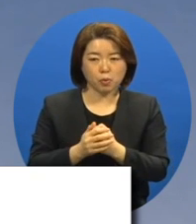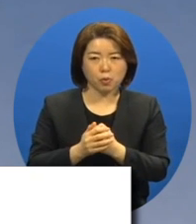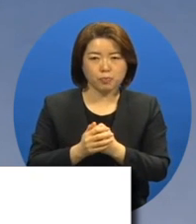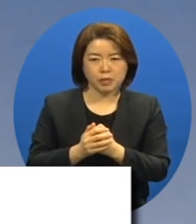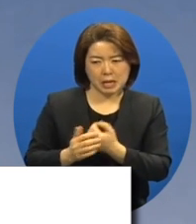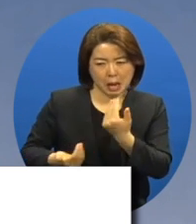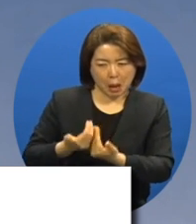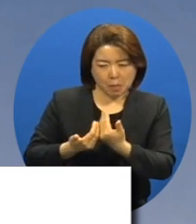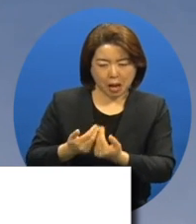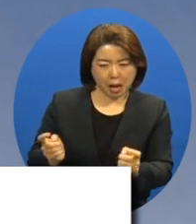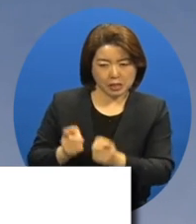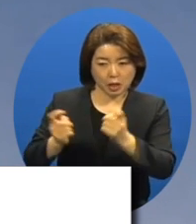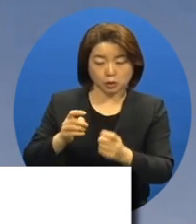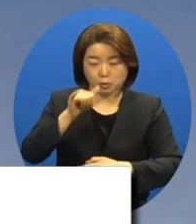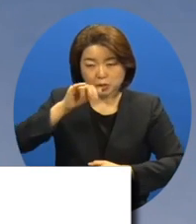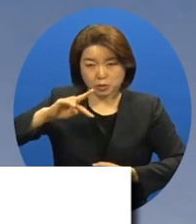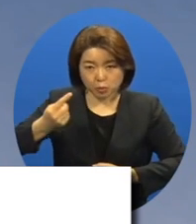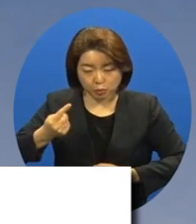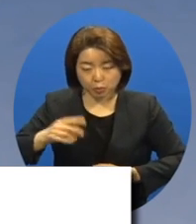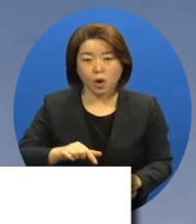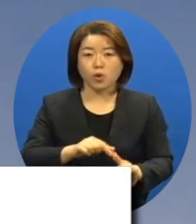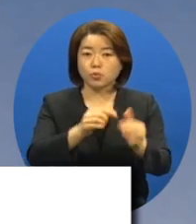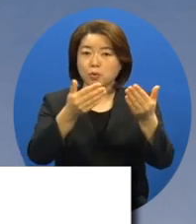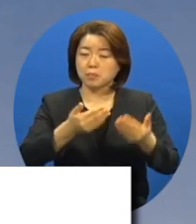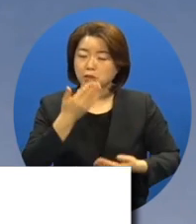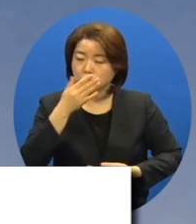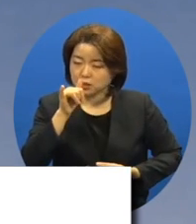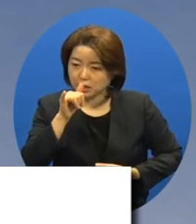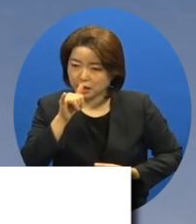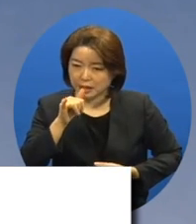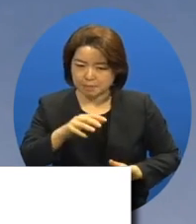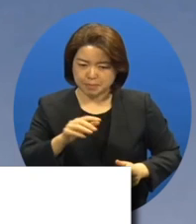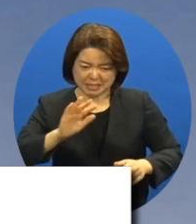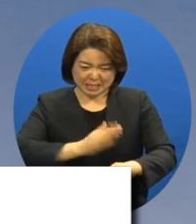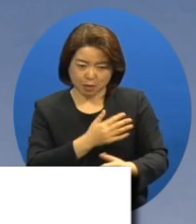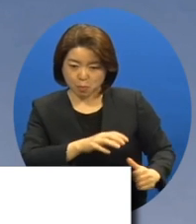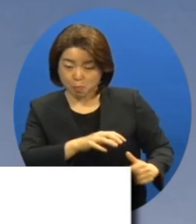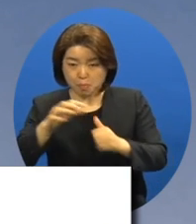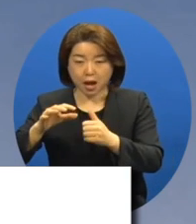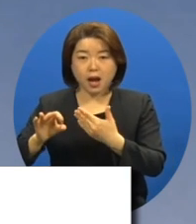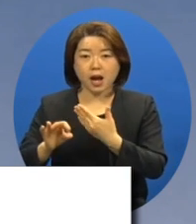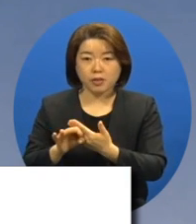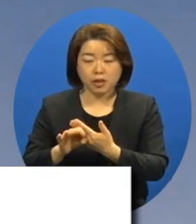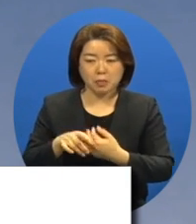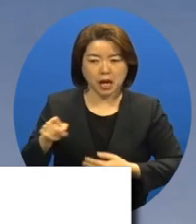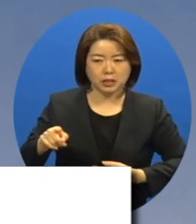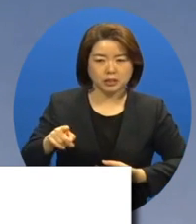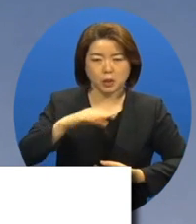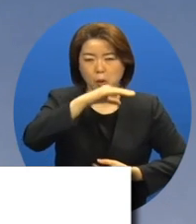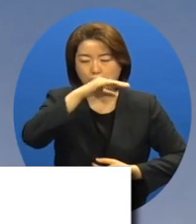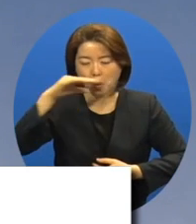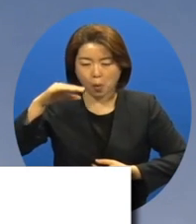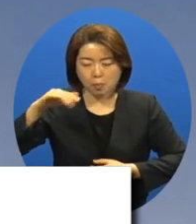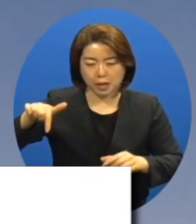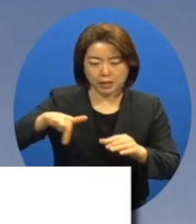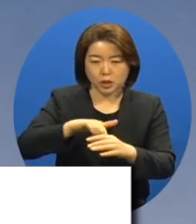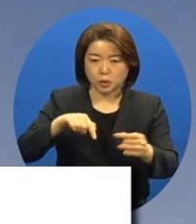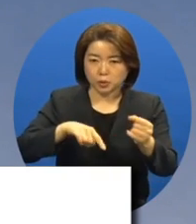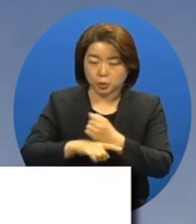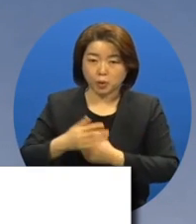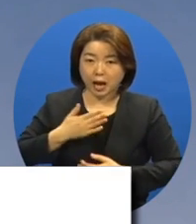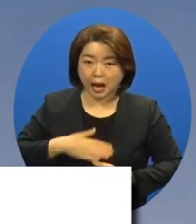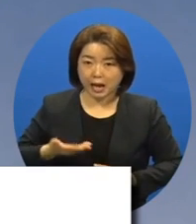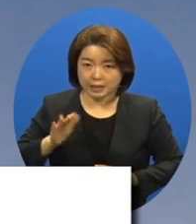다툼이 있어도 구원은 받을 것이라고 악용 한다면 그는 올바른 도리를 안다고 하면서도